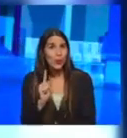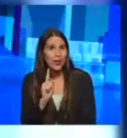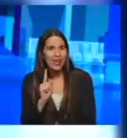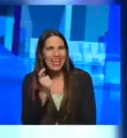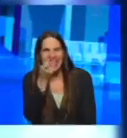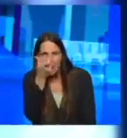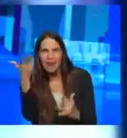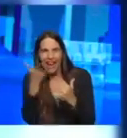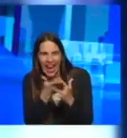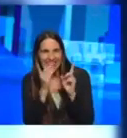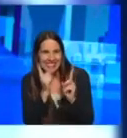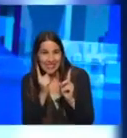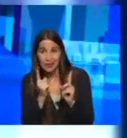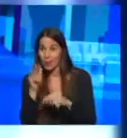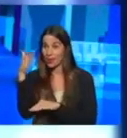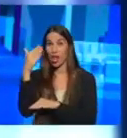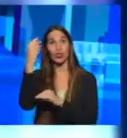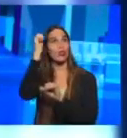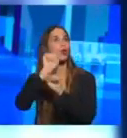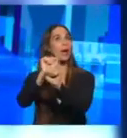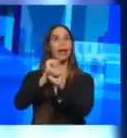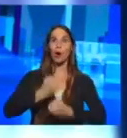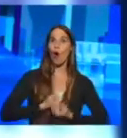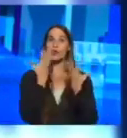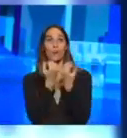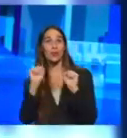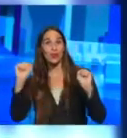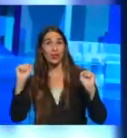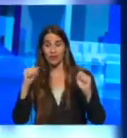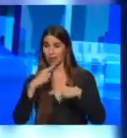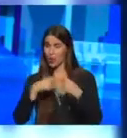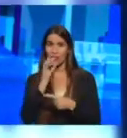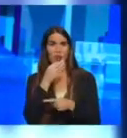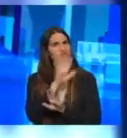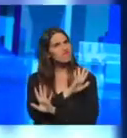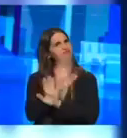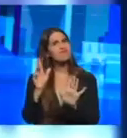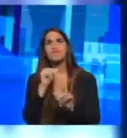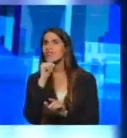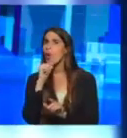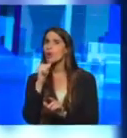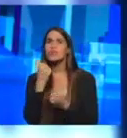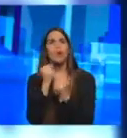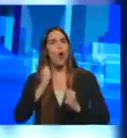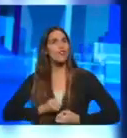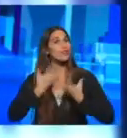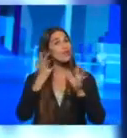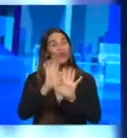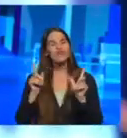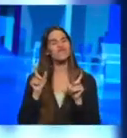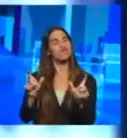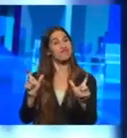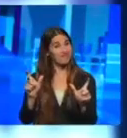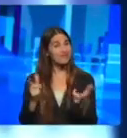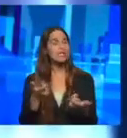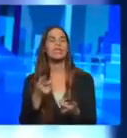אומרת, מדינת ה-freedom of speech, הדור הצעיר שלה, הדור המילניום, בא ואומר, "No more freedom of speech, לא עוד חופש ביטוי." ורק מילה אחת